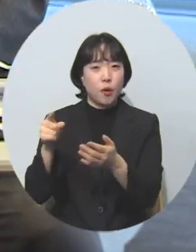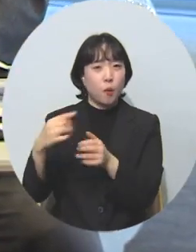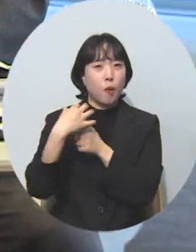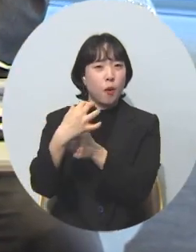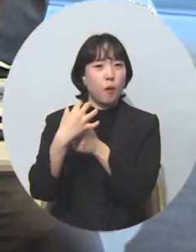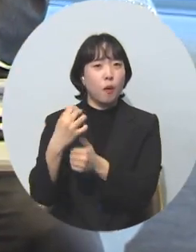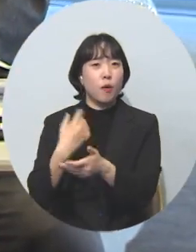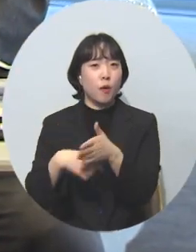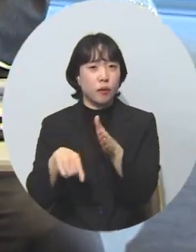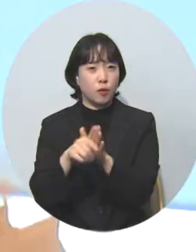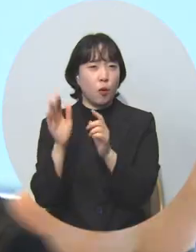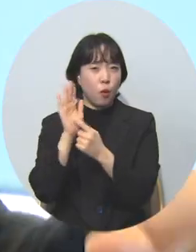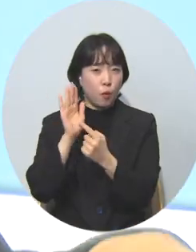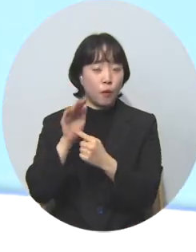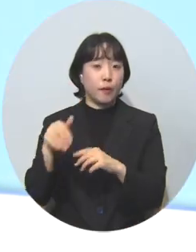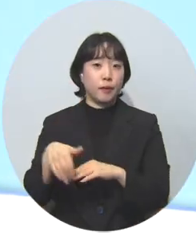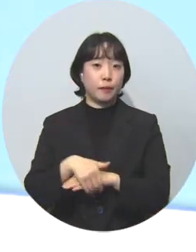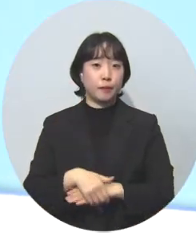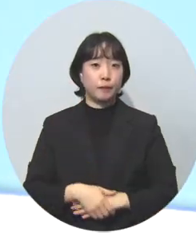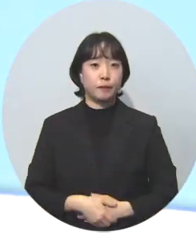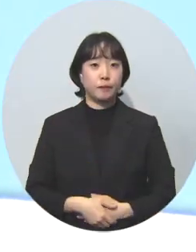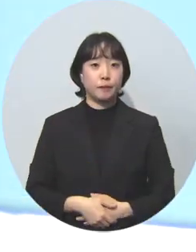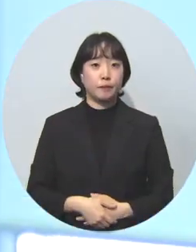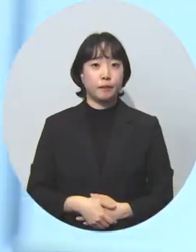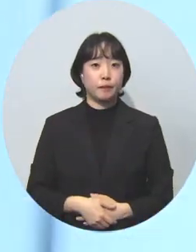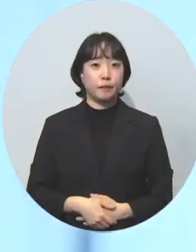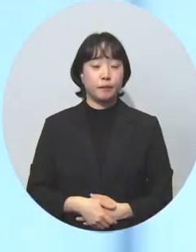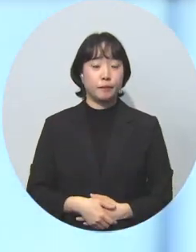홍보하겠다 방침입니다 KTV 김용민입니다